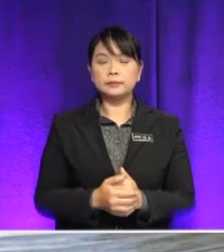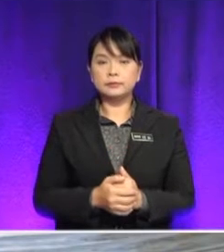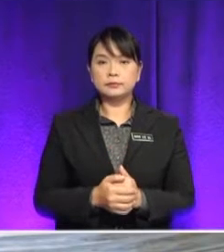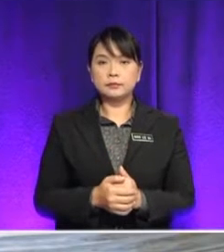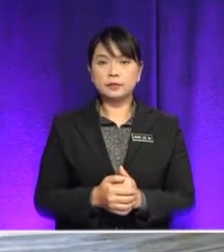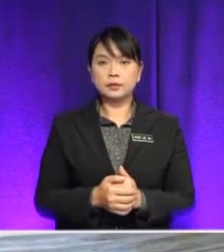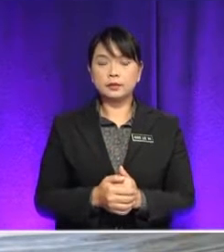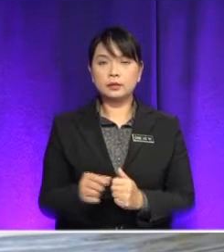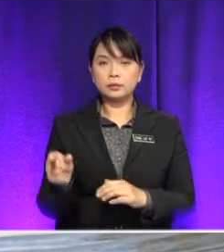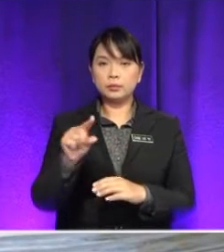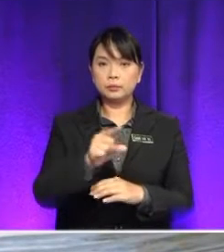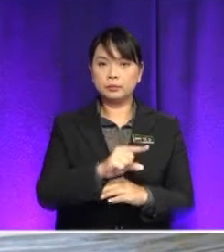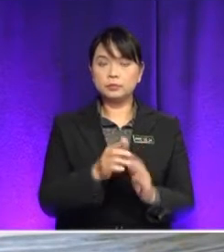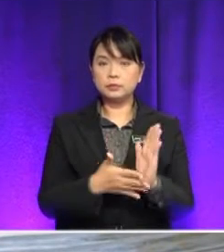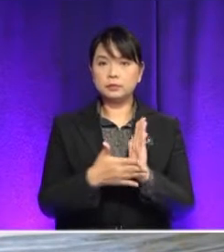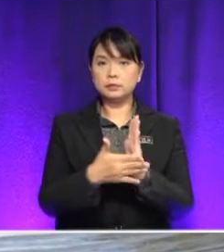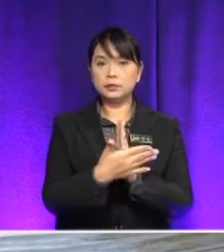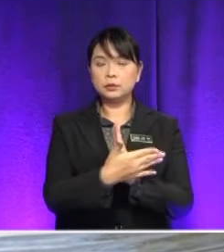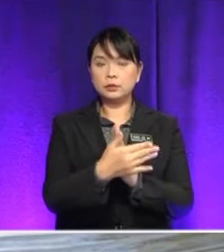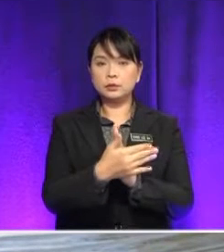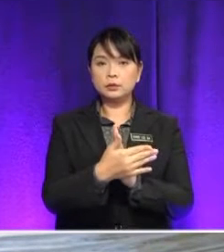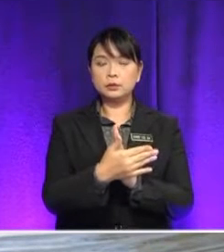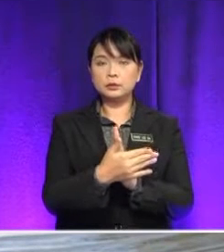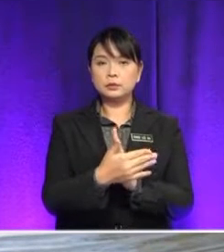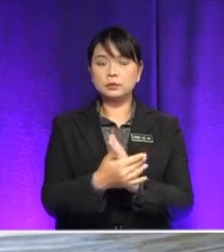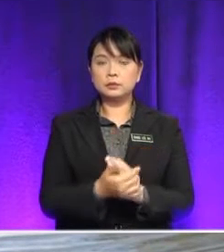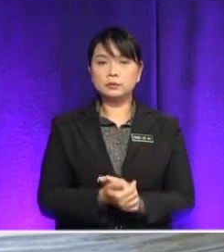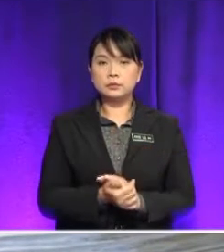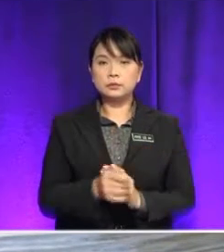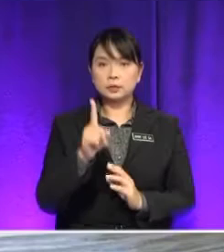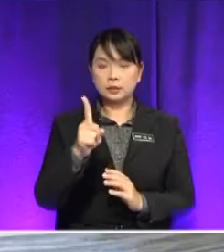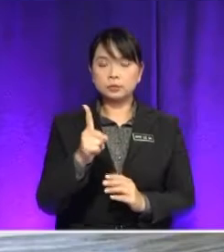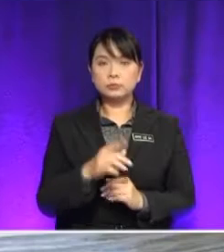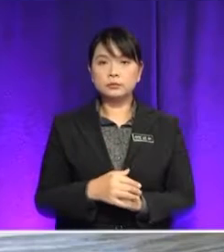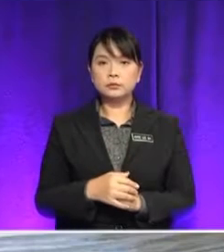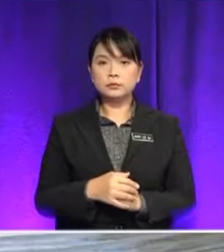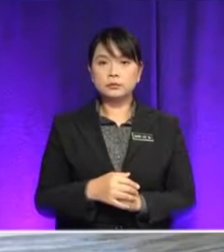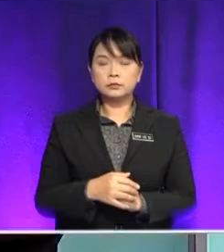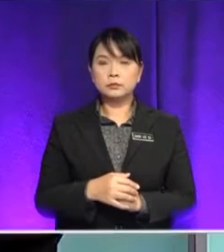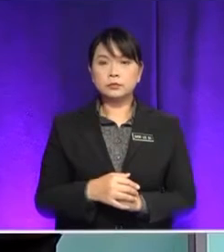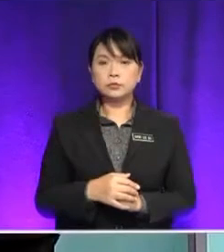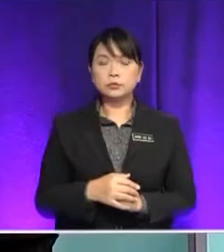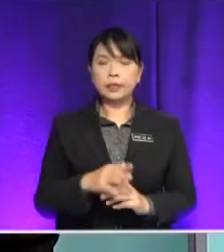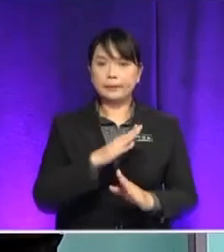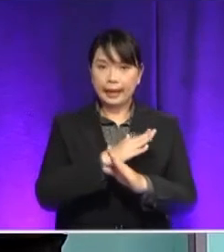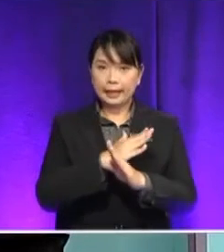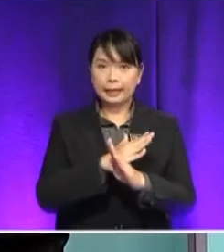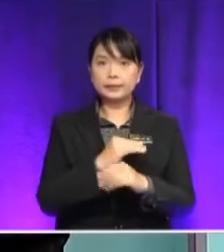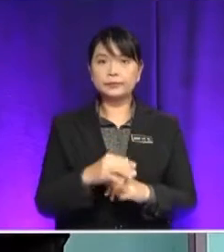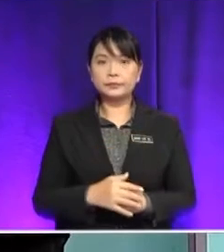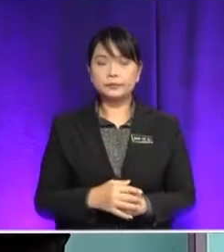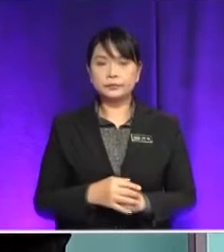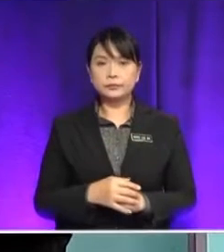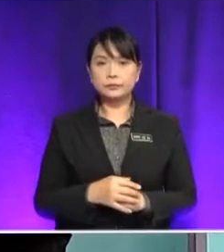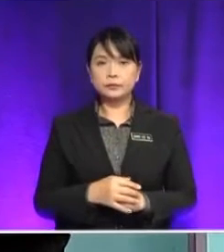Ade merambat sama adem melalui satu celah ataupun melalui S1 penghalang oke satu celah Janet